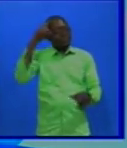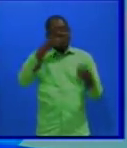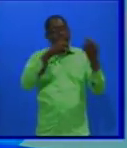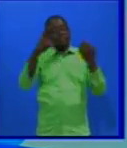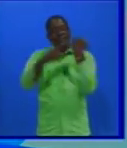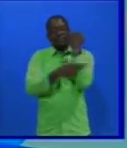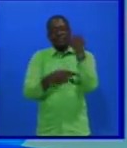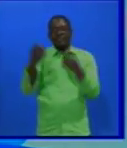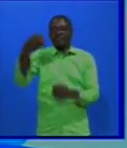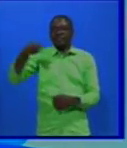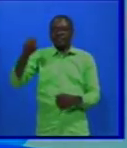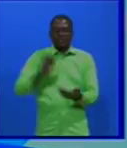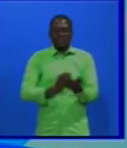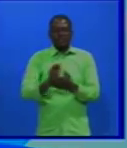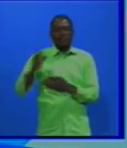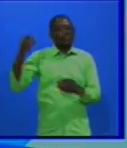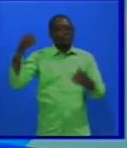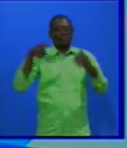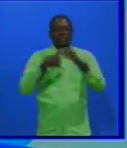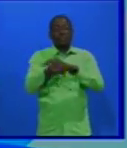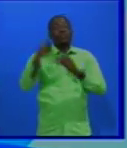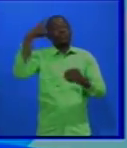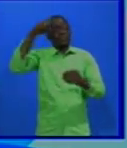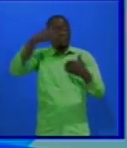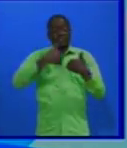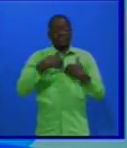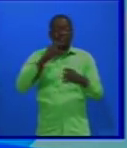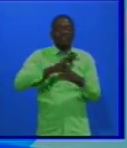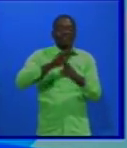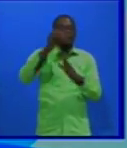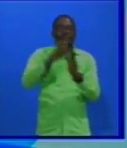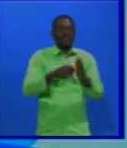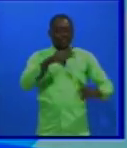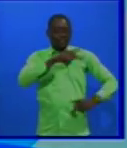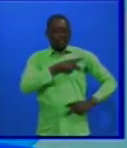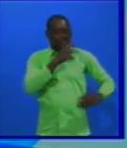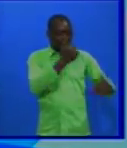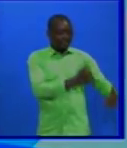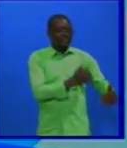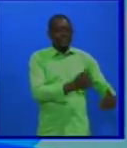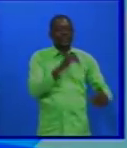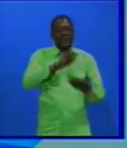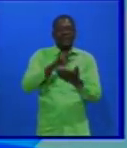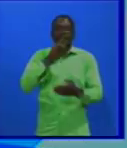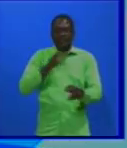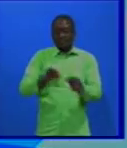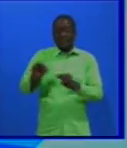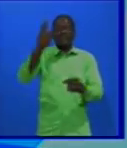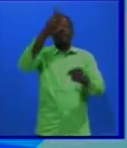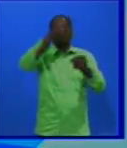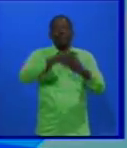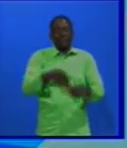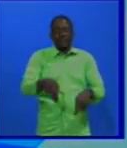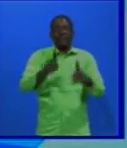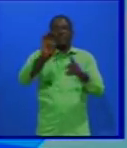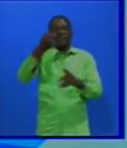derniers temps par des attaques terroristes, bénéficient d'une formation sur la police de proximité. Il s'agit d'expliquer aux participants le contenu du décret